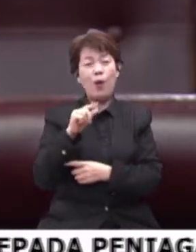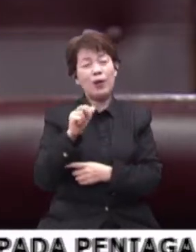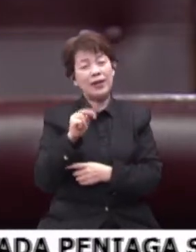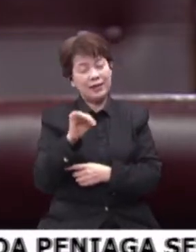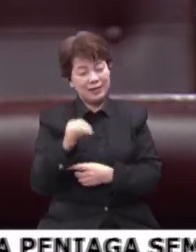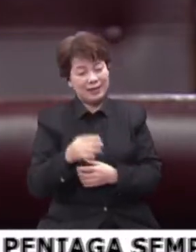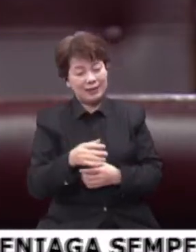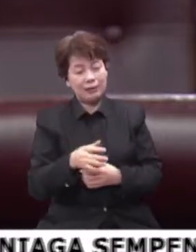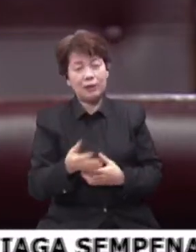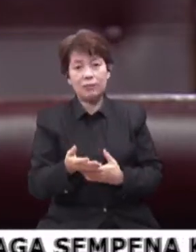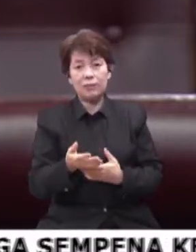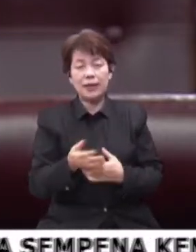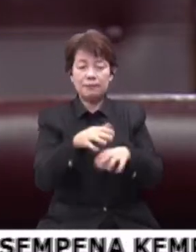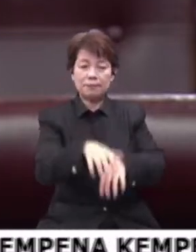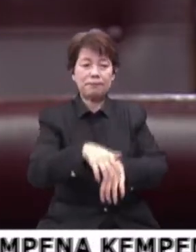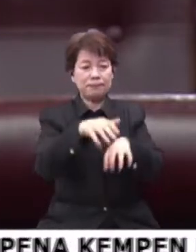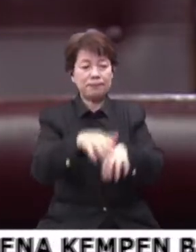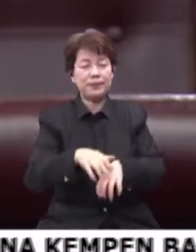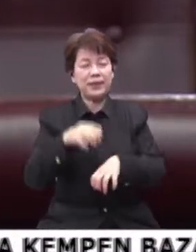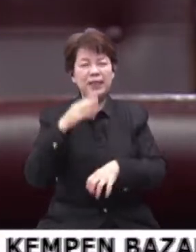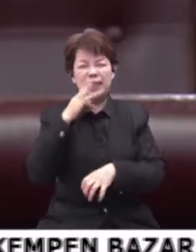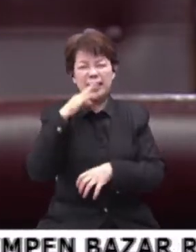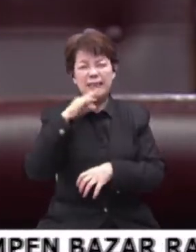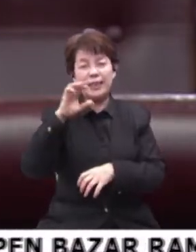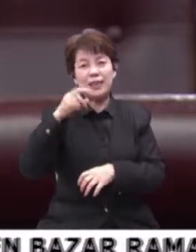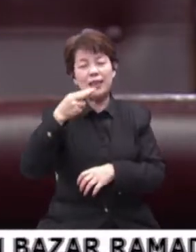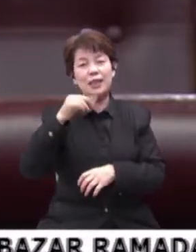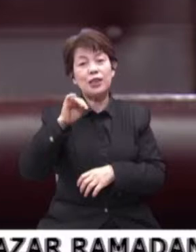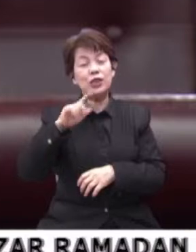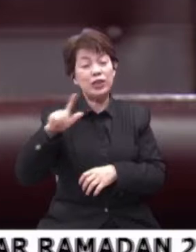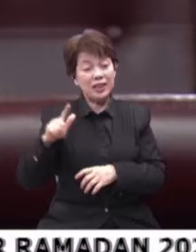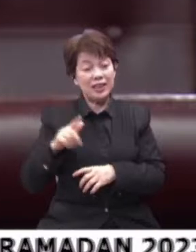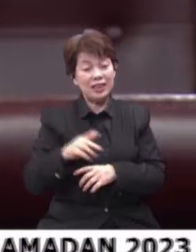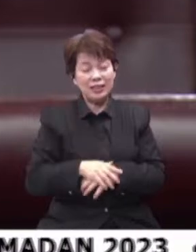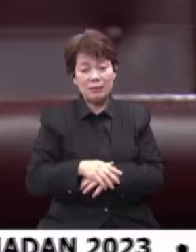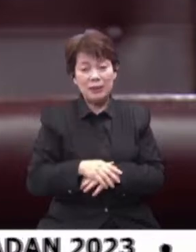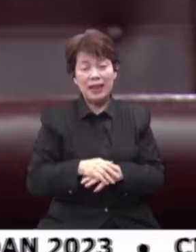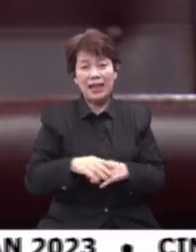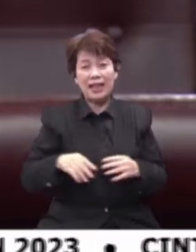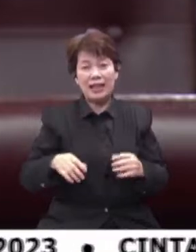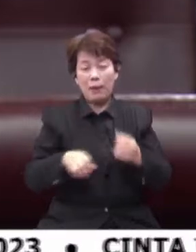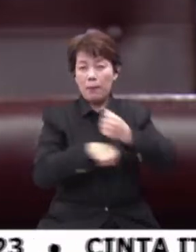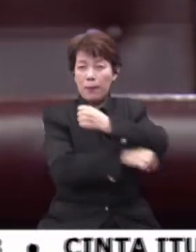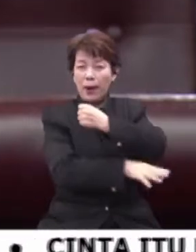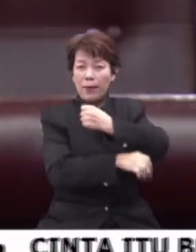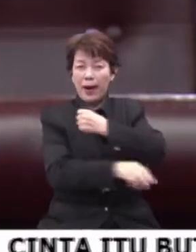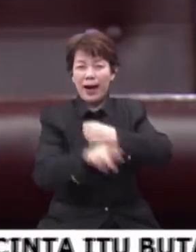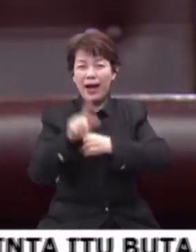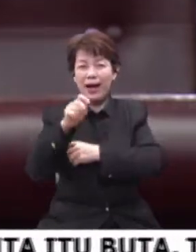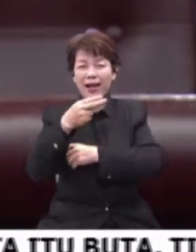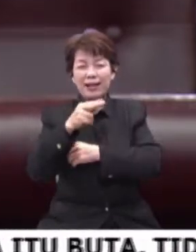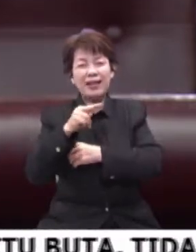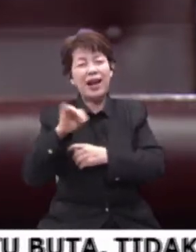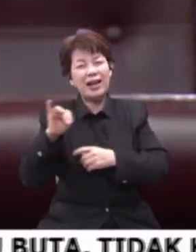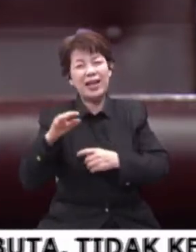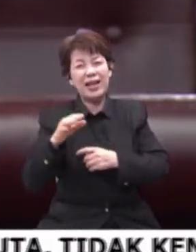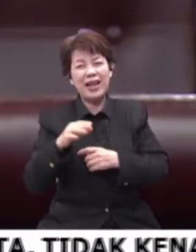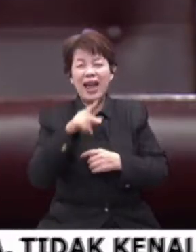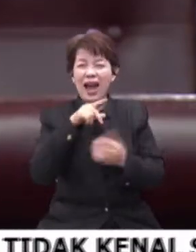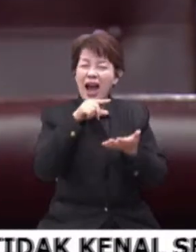dia tanam Chili dia meletakkan baja tahi ayam tai lembu atau bakaran daripada sampah